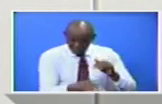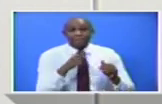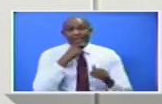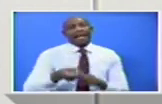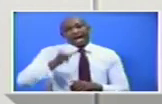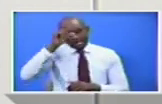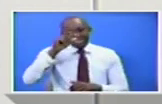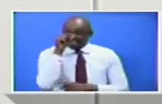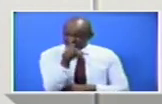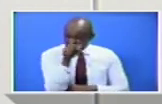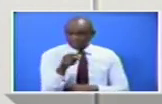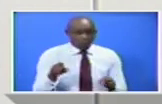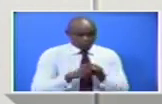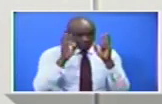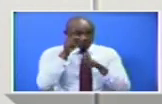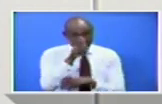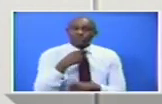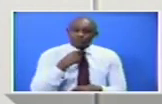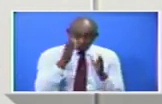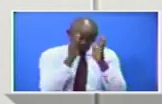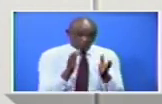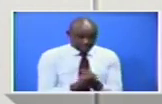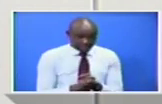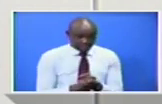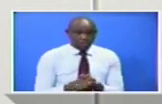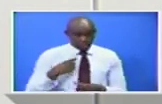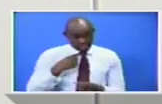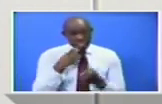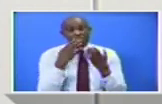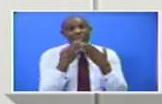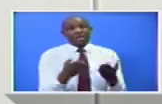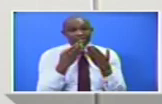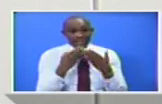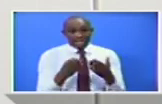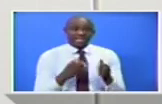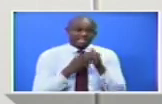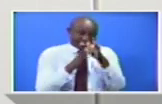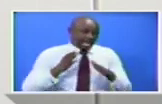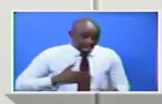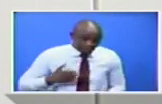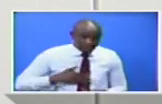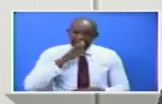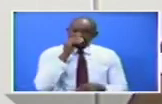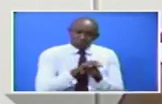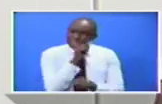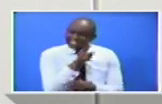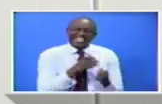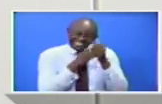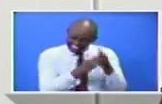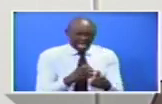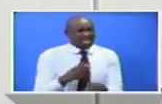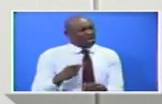Kwa hivyo ni maswala mengine tunaangazia, na tumekuja tunamshukuru tena brother Francis Atuli. Yule ni kiongozi